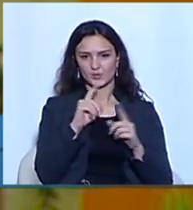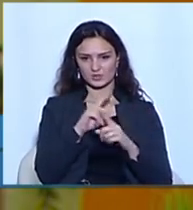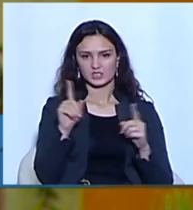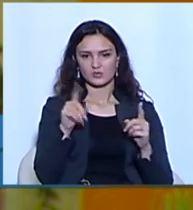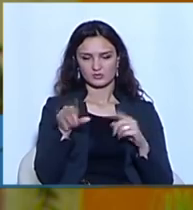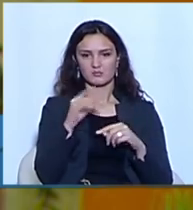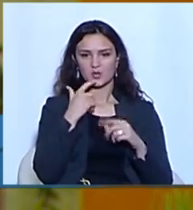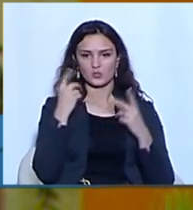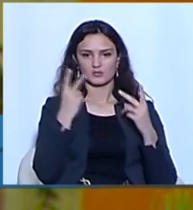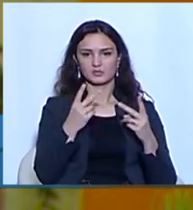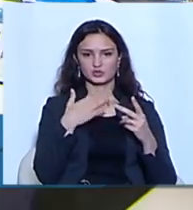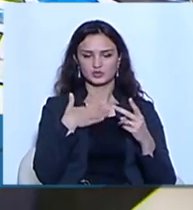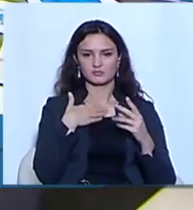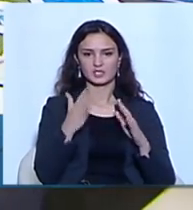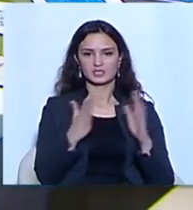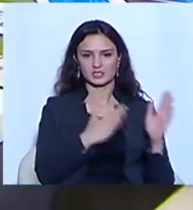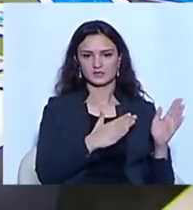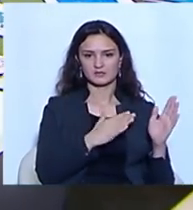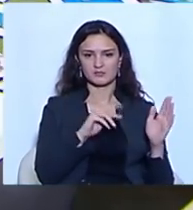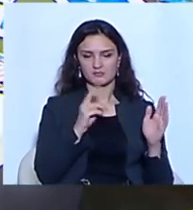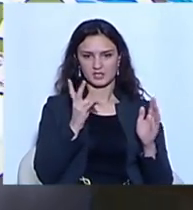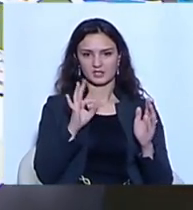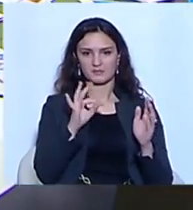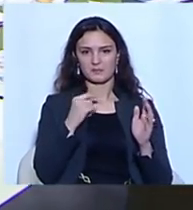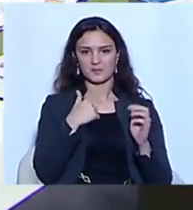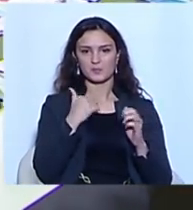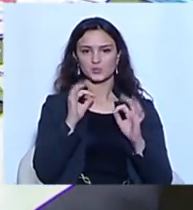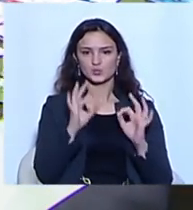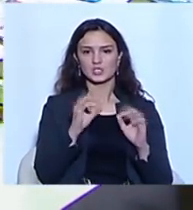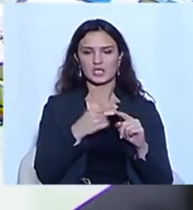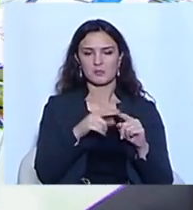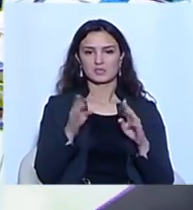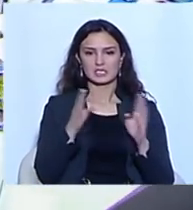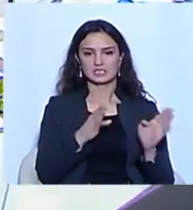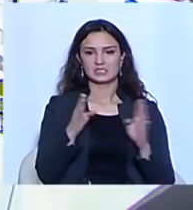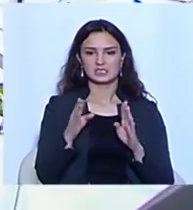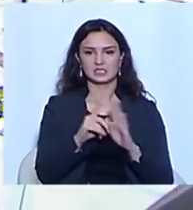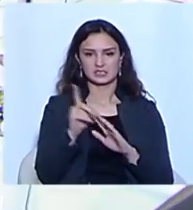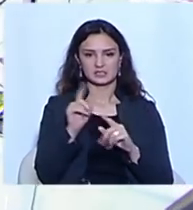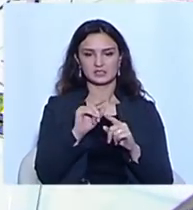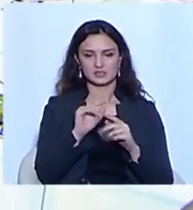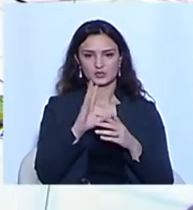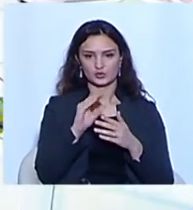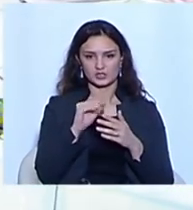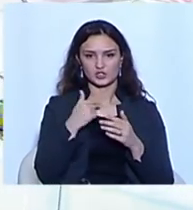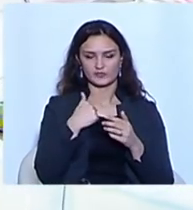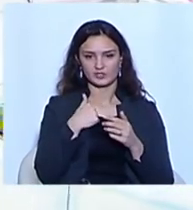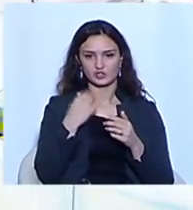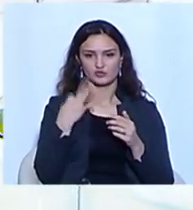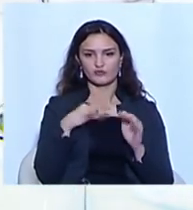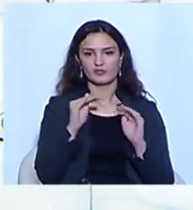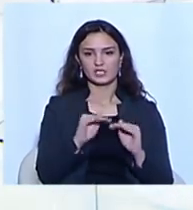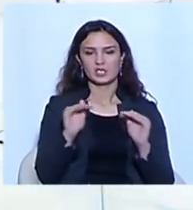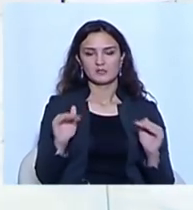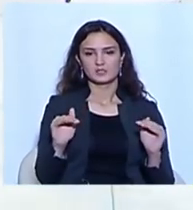უცნაურად მოეჩვენოს მაყურებელს ახლა ჩემი გადასვლა, მაგრამ მე ზუსტად ამ ნაწილიდან გავაგრძელებ. როდესაც ჩვენ